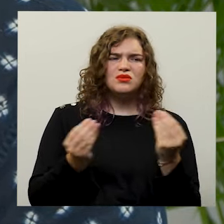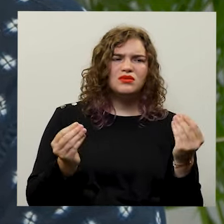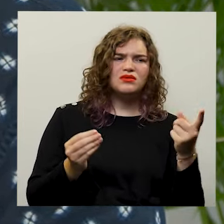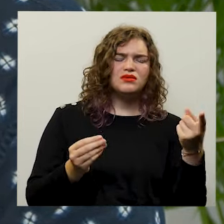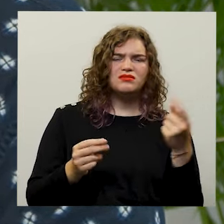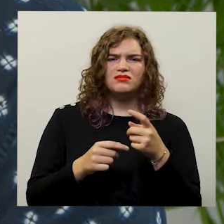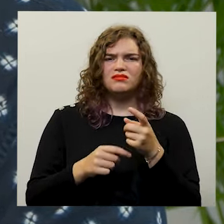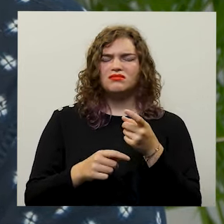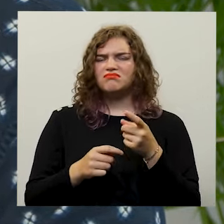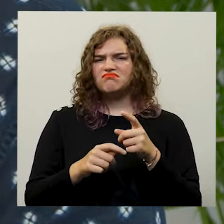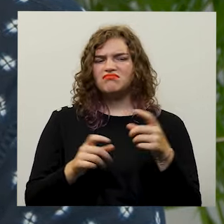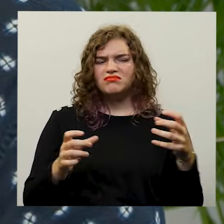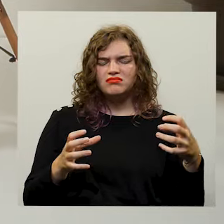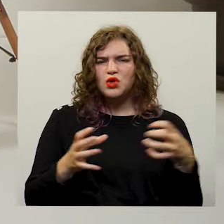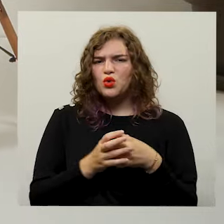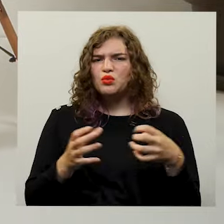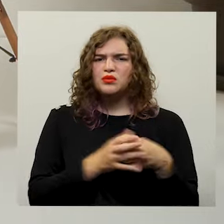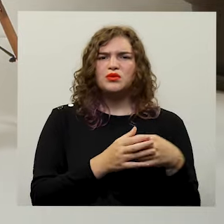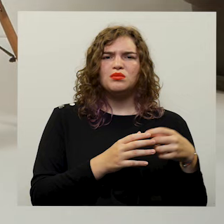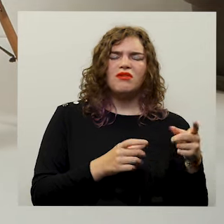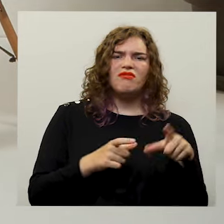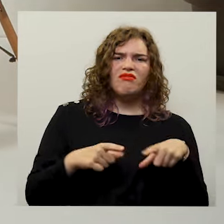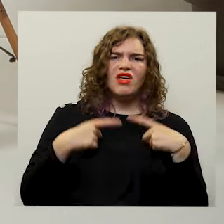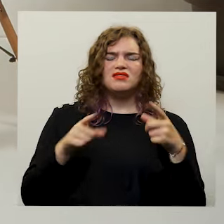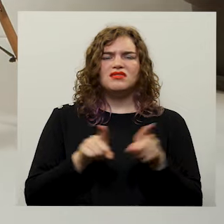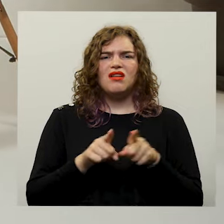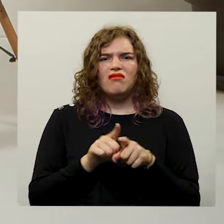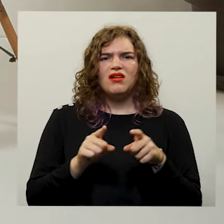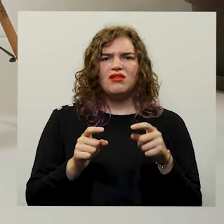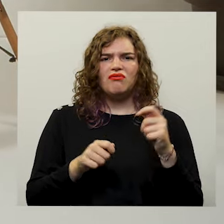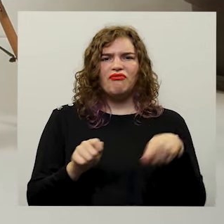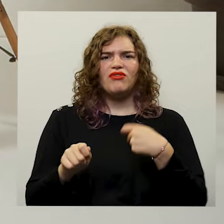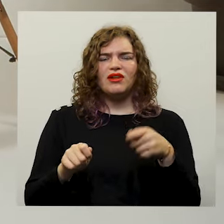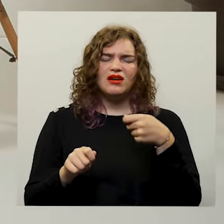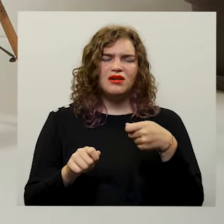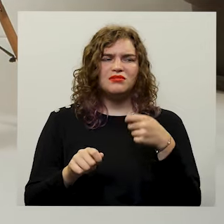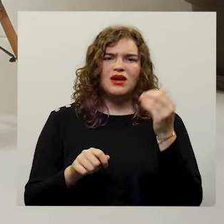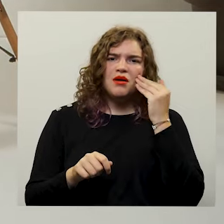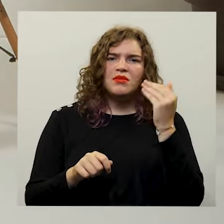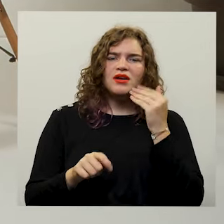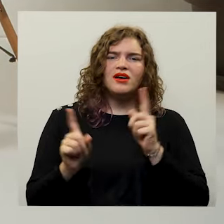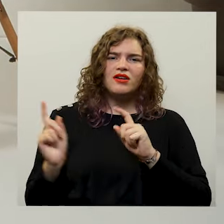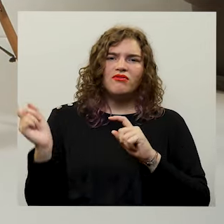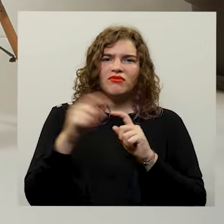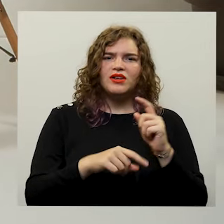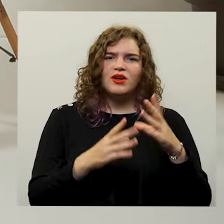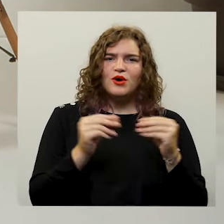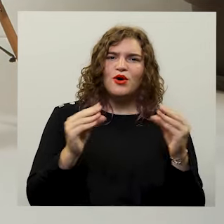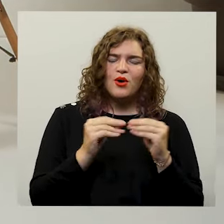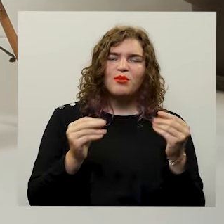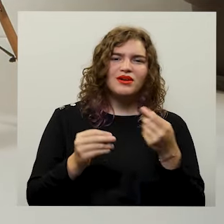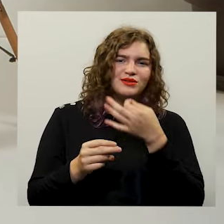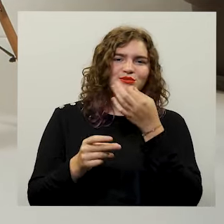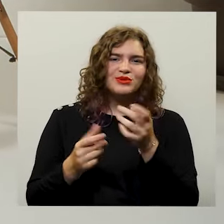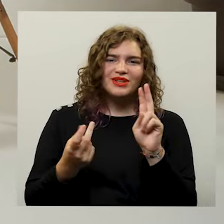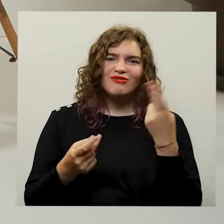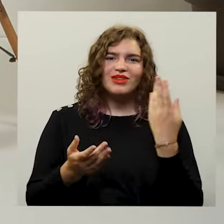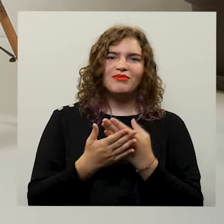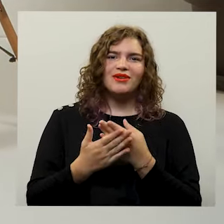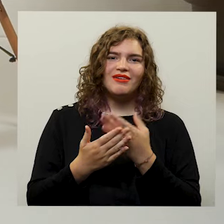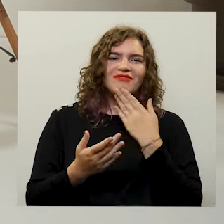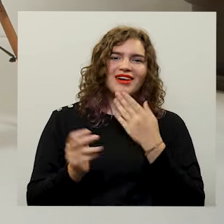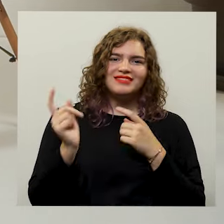cu tot felul. Deci o viață de film. În America sau în România? În America. Dacă vine în România, spune că limităm la vieți transformate. Da,